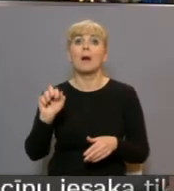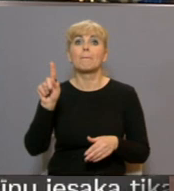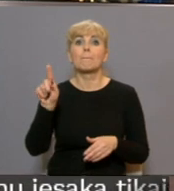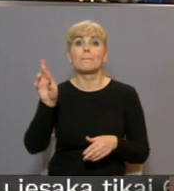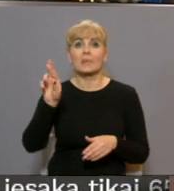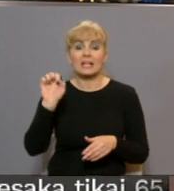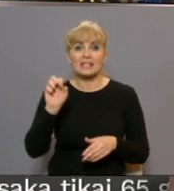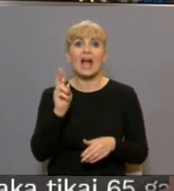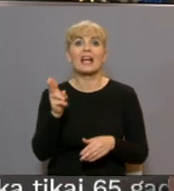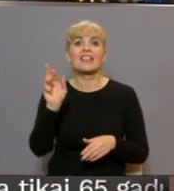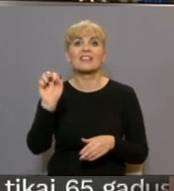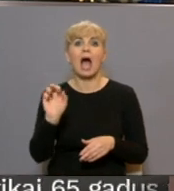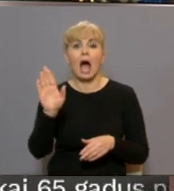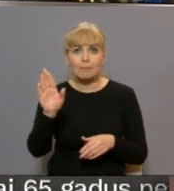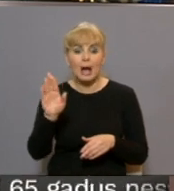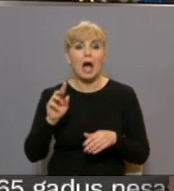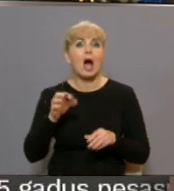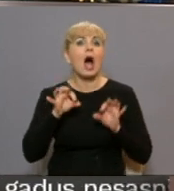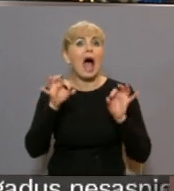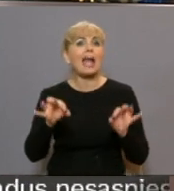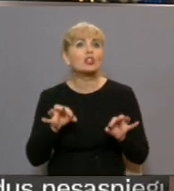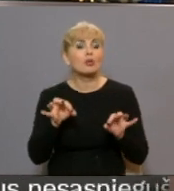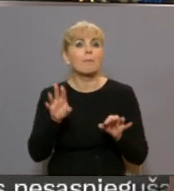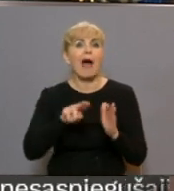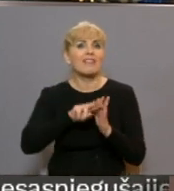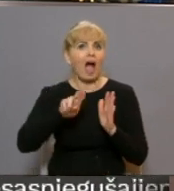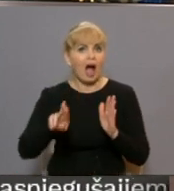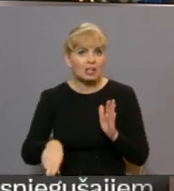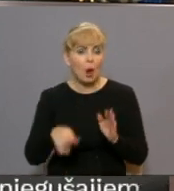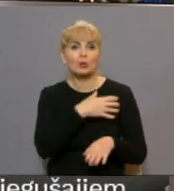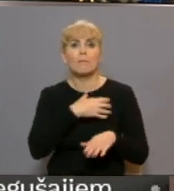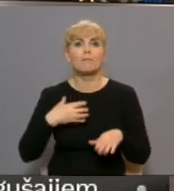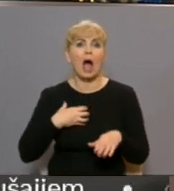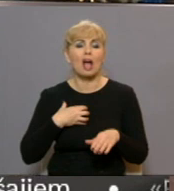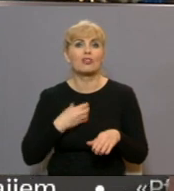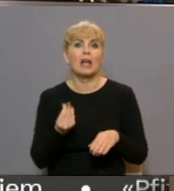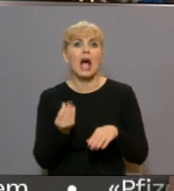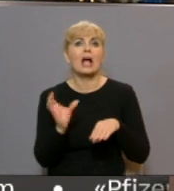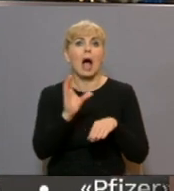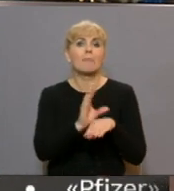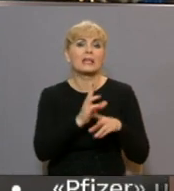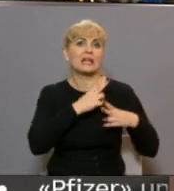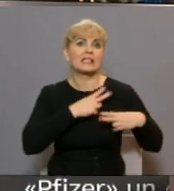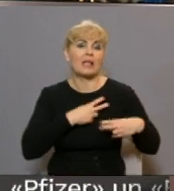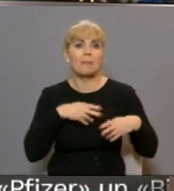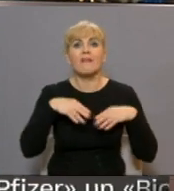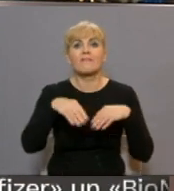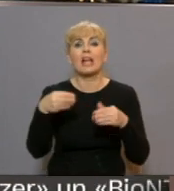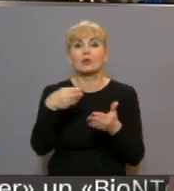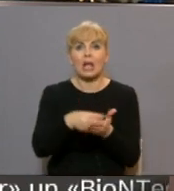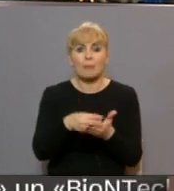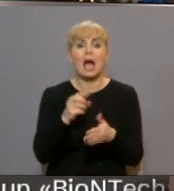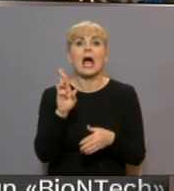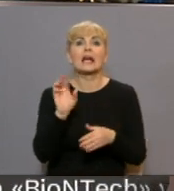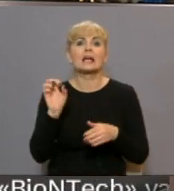korupcijas novēršanas un apkarošanas birojas tur aizdomās par nelikumībām pašvaldības kapitāla sabiedrību veiktajos iepirkumos. Kraps apturēja